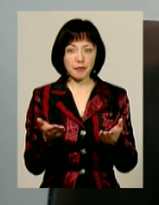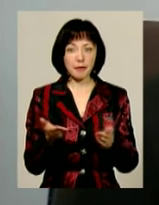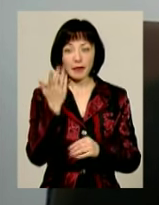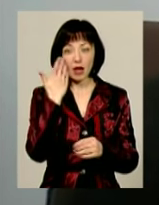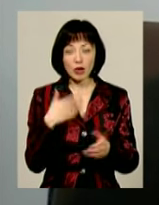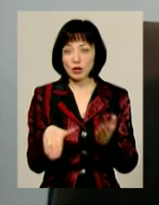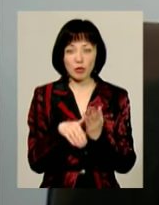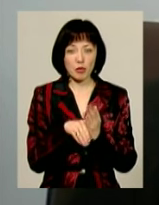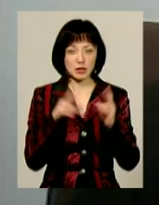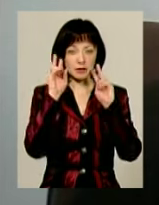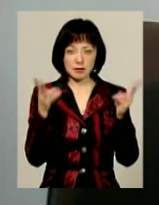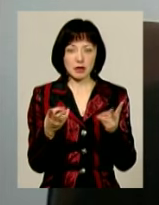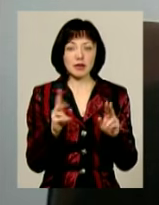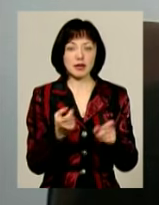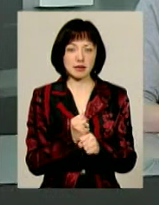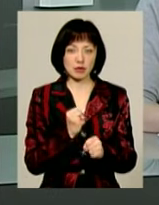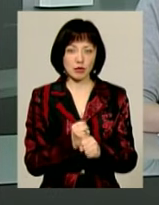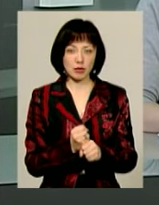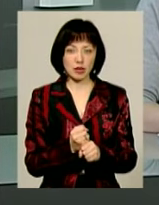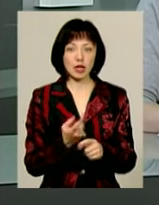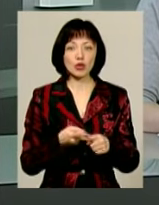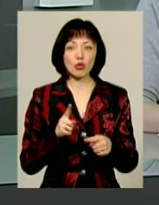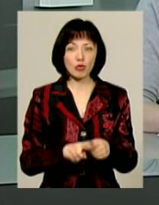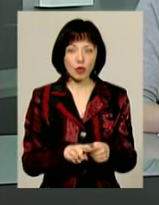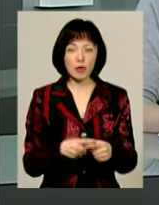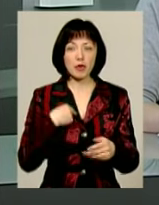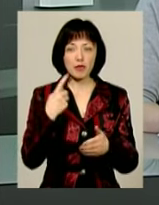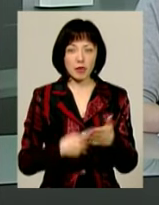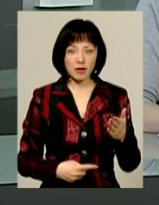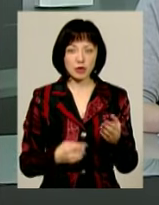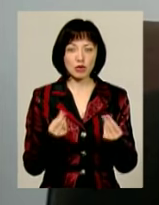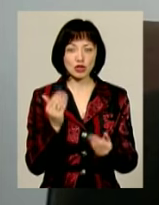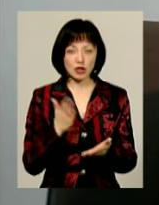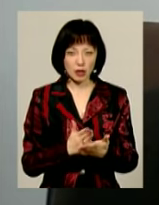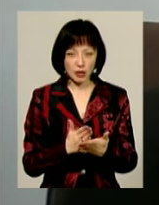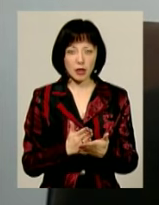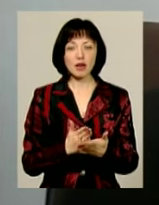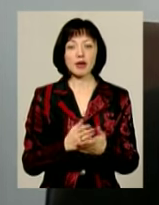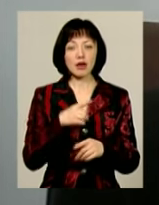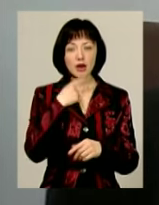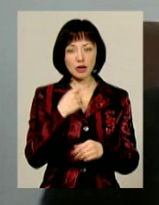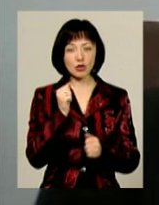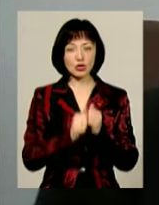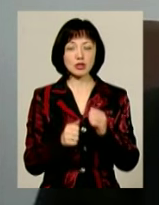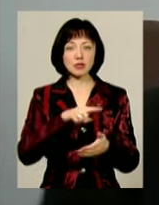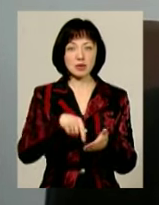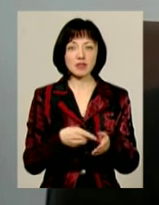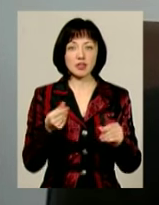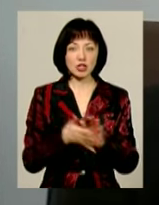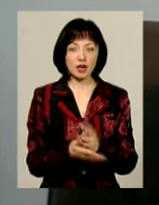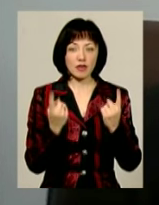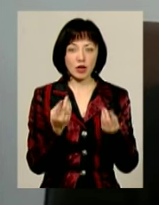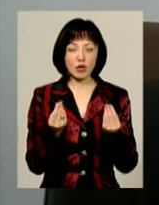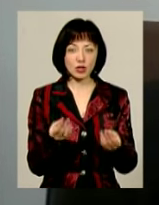коли допомогти, вони не знають, як це зробити. Тому ми переконані, кошти є, ми сьогодні кожне місто витрачаємо великі кошти, але